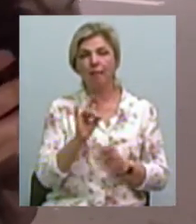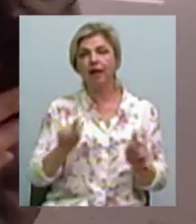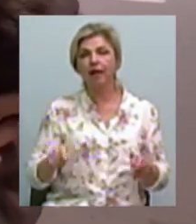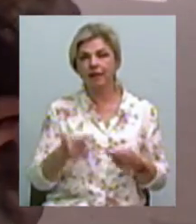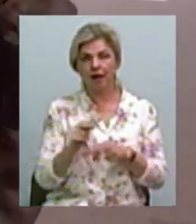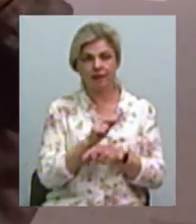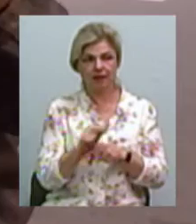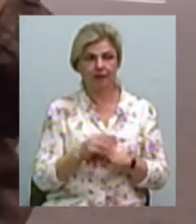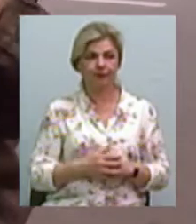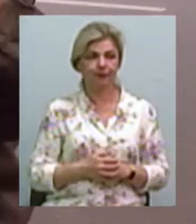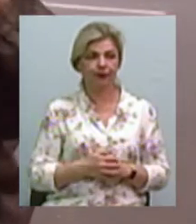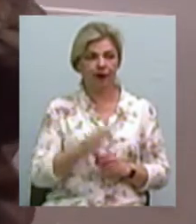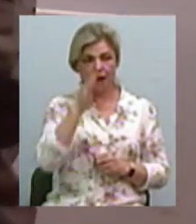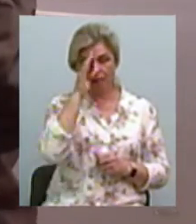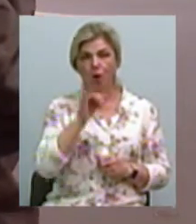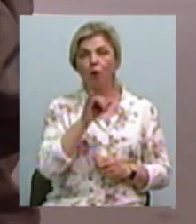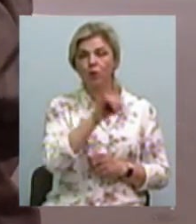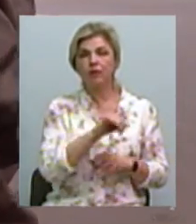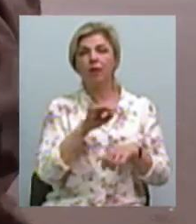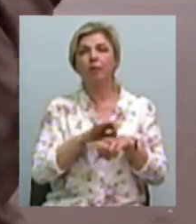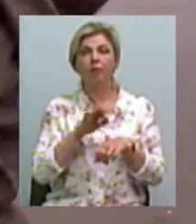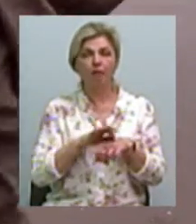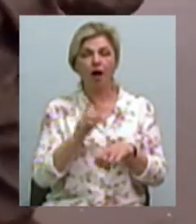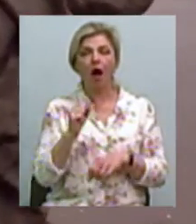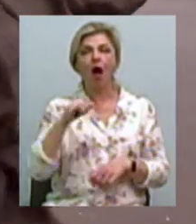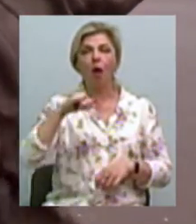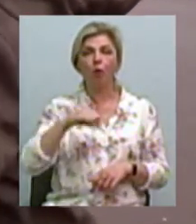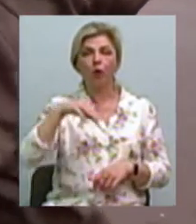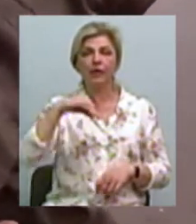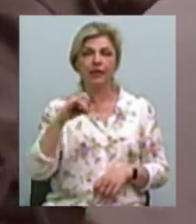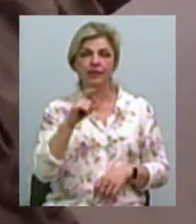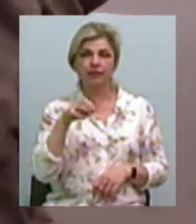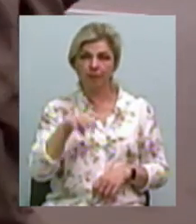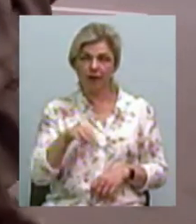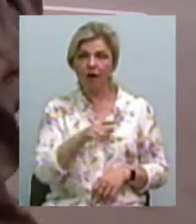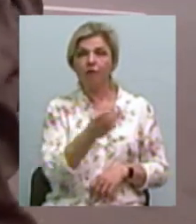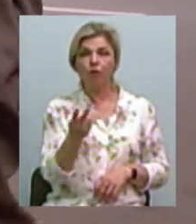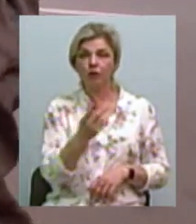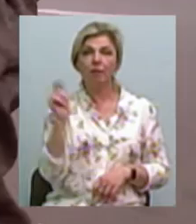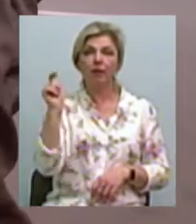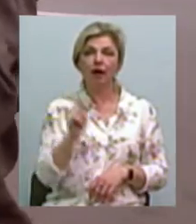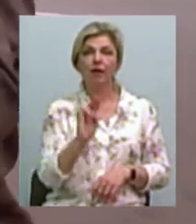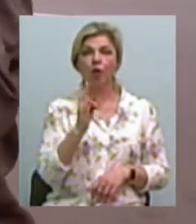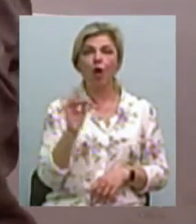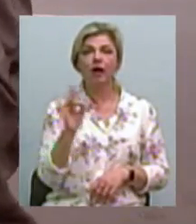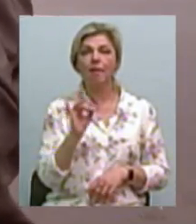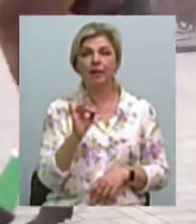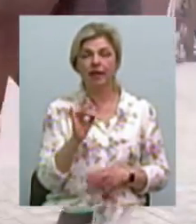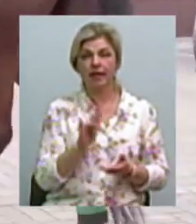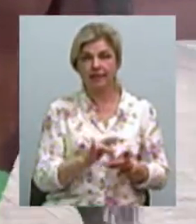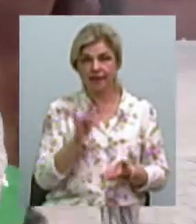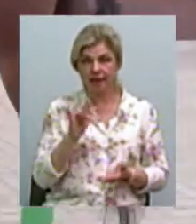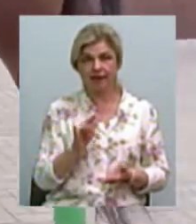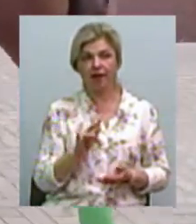дітей з інвалідністю, а у сина Макара діагностовано аутизм. Вони приїхали до Миколаївського реабілітаційного центру «Мрія» вперше. А